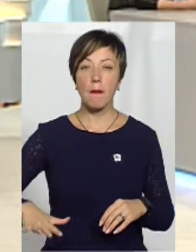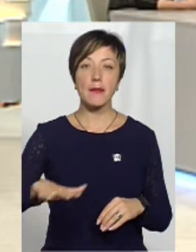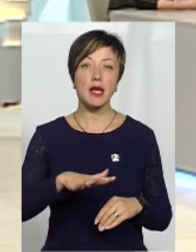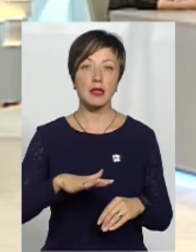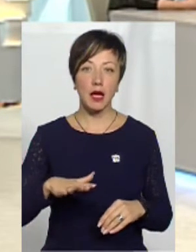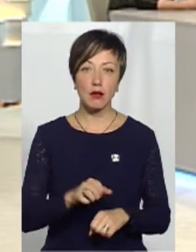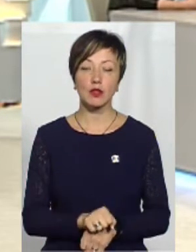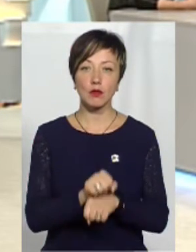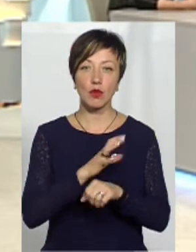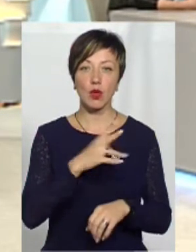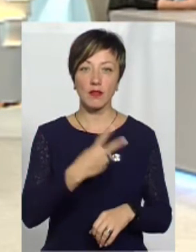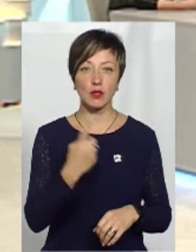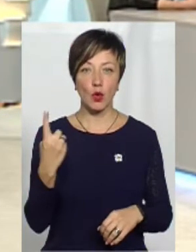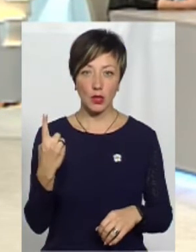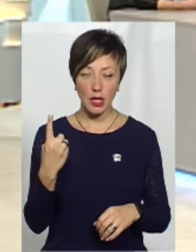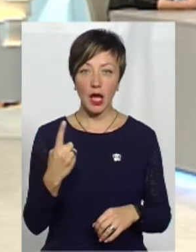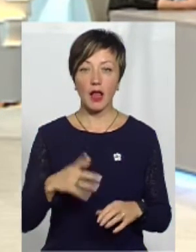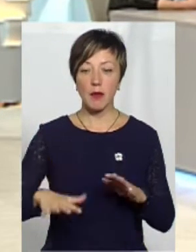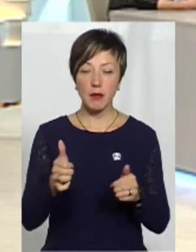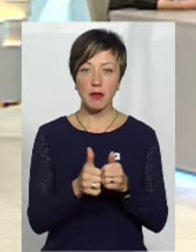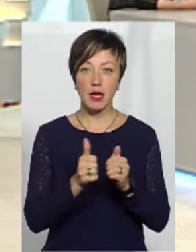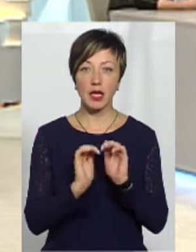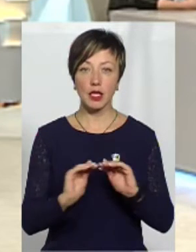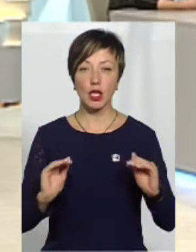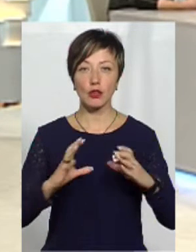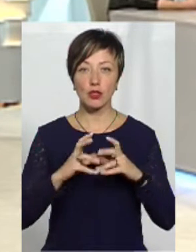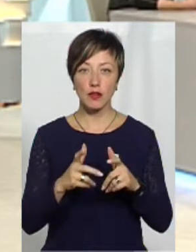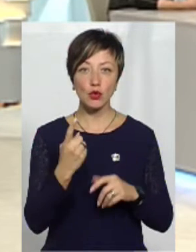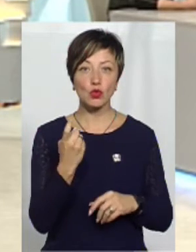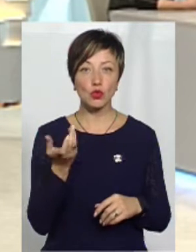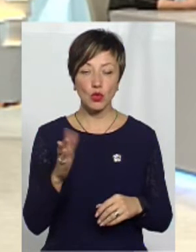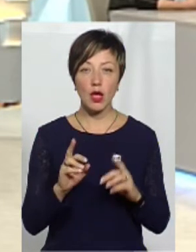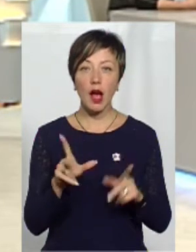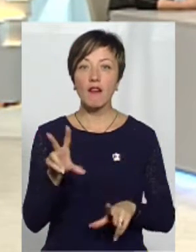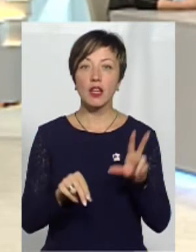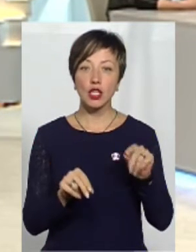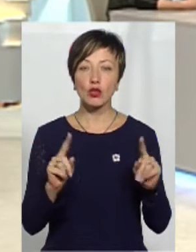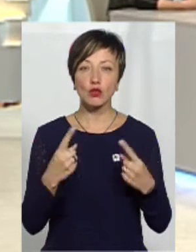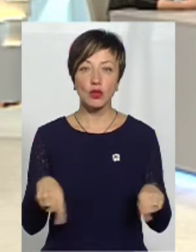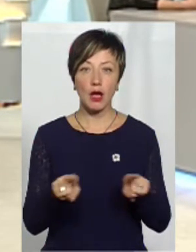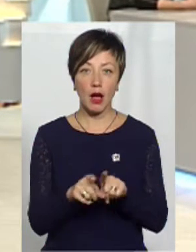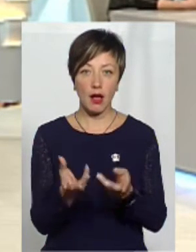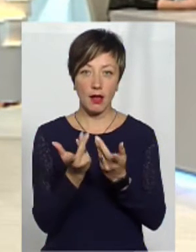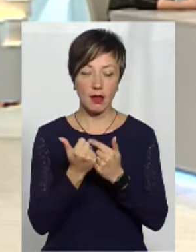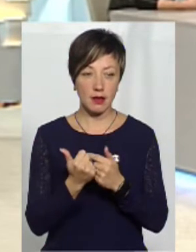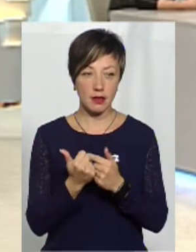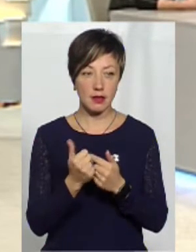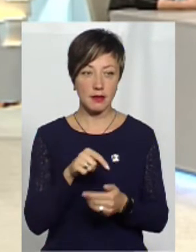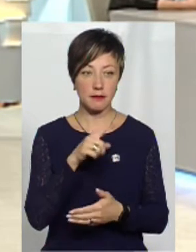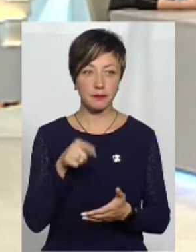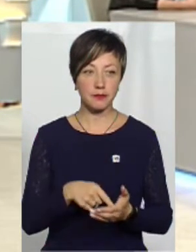Майдані протестувальників було 21, на майданчику біля дитячого світу 100. Як вважаєте, чому така кількість, пані